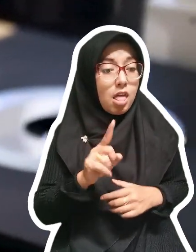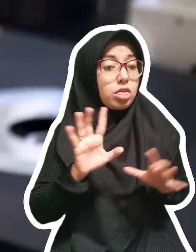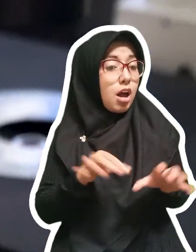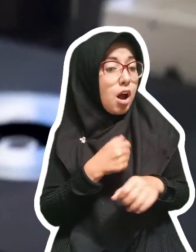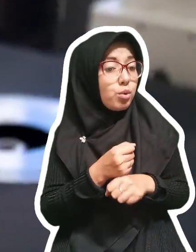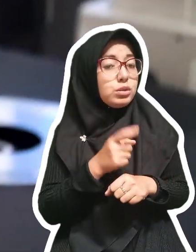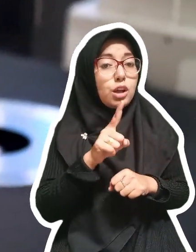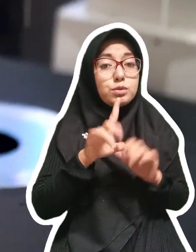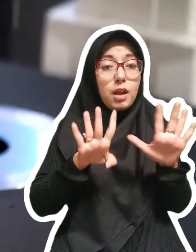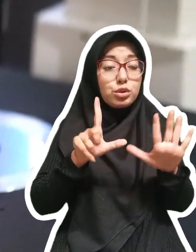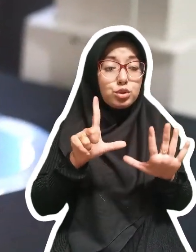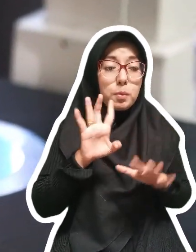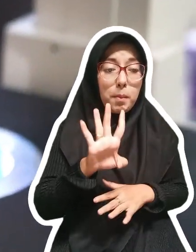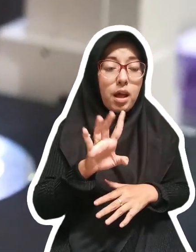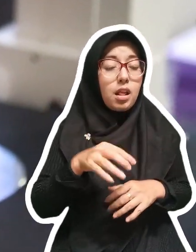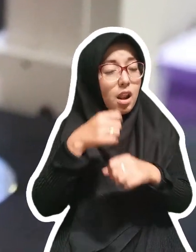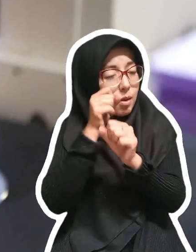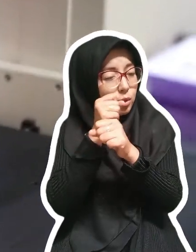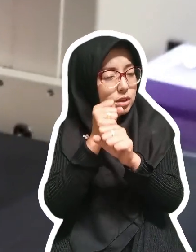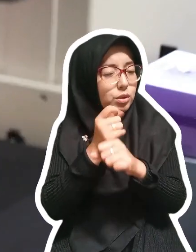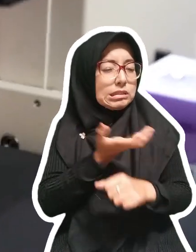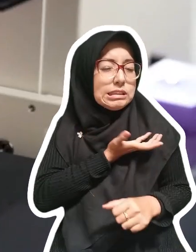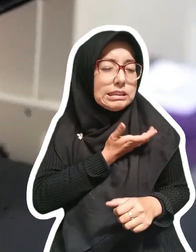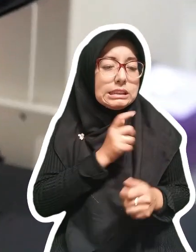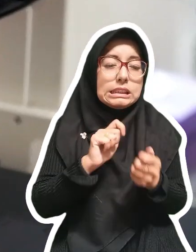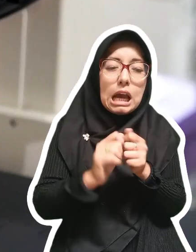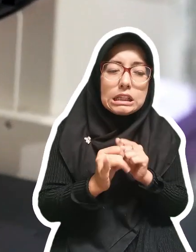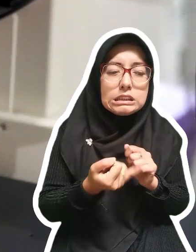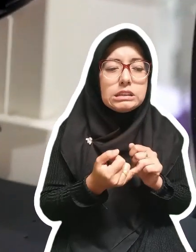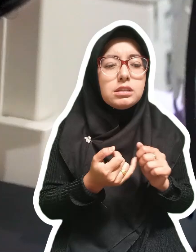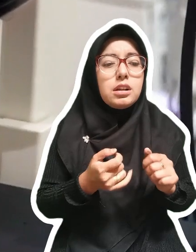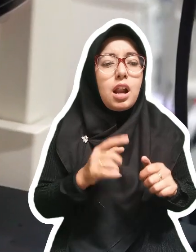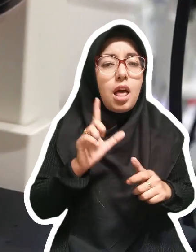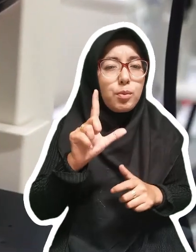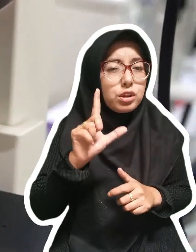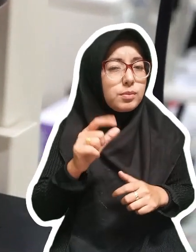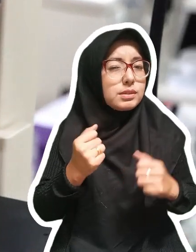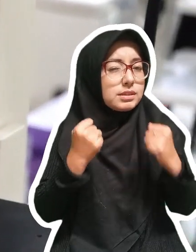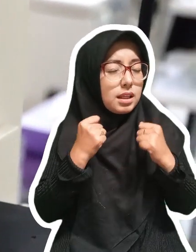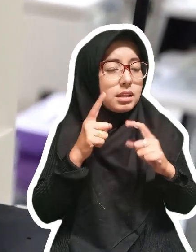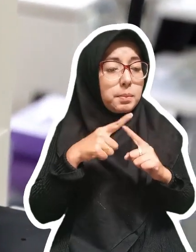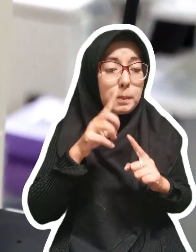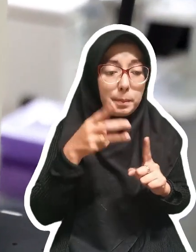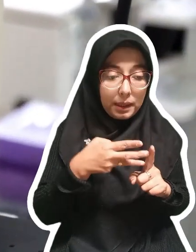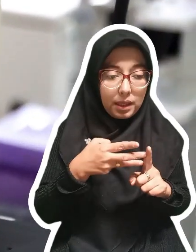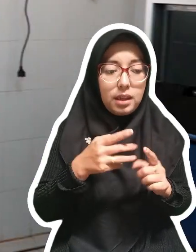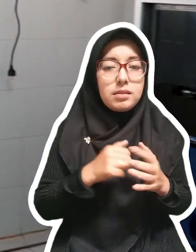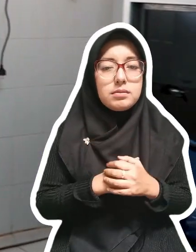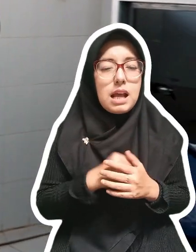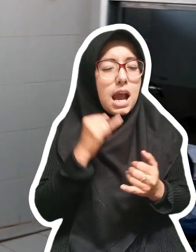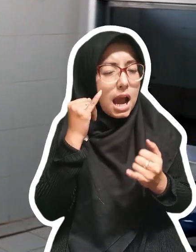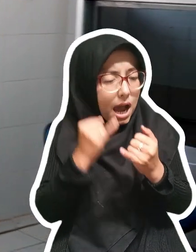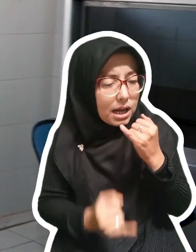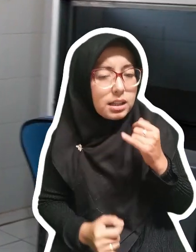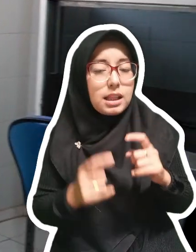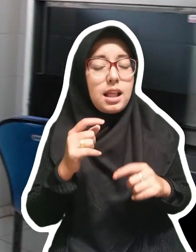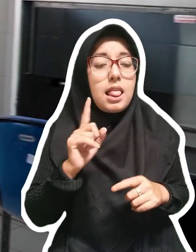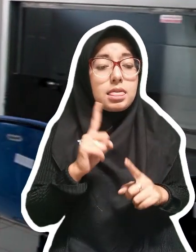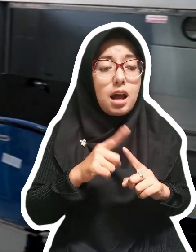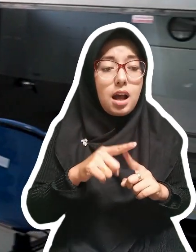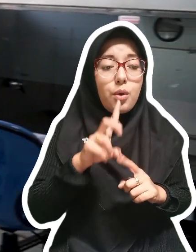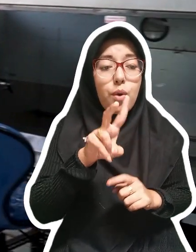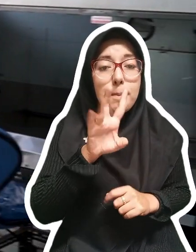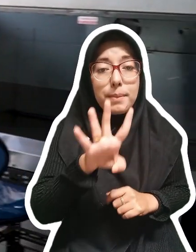tahun 1974, laboratorium ini menjadi Laboratorium Kesehatan Hewan tipe B. Hingga akhirnya sejak